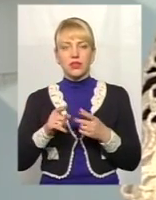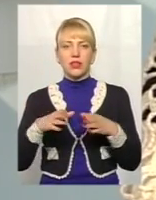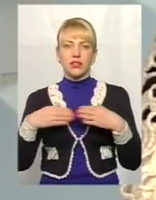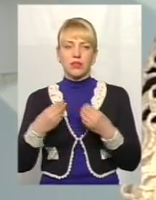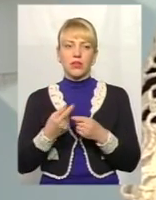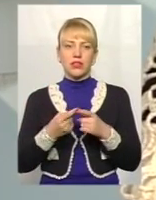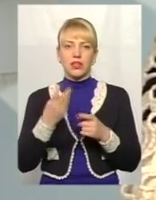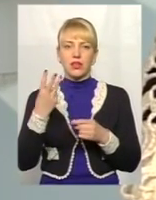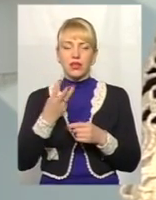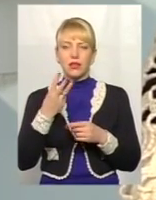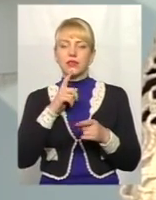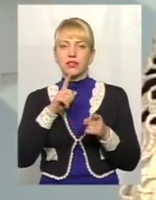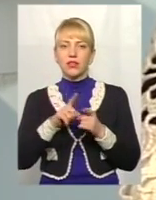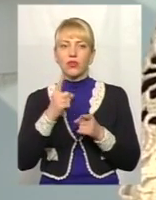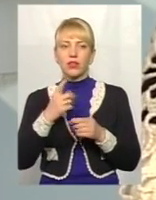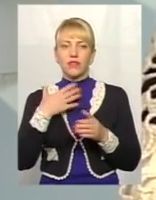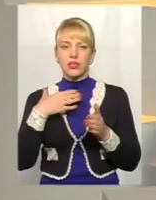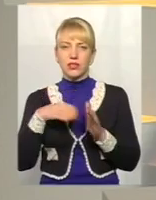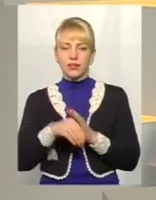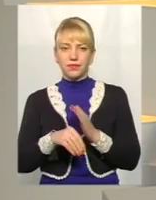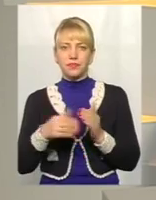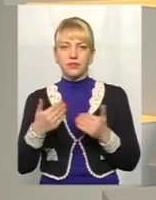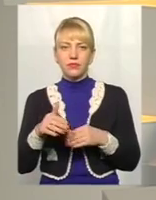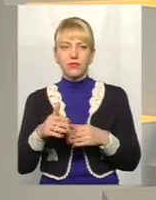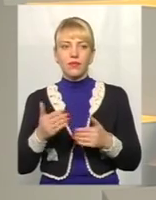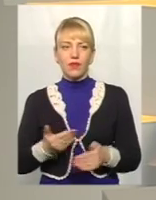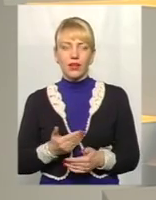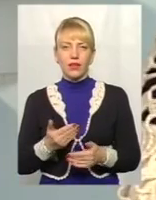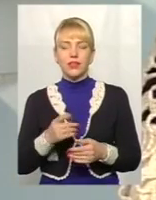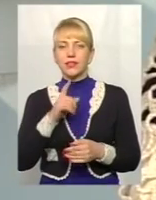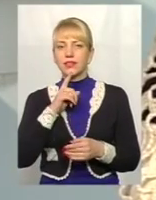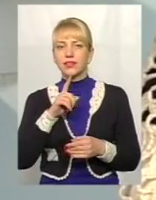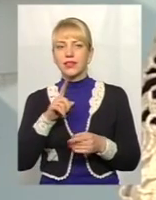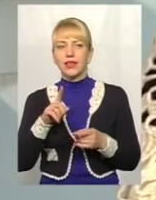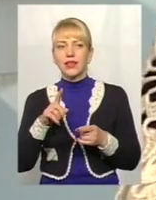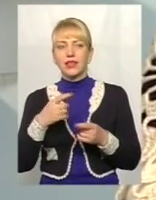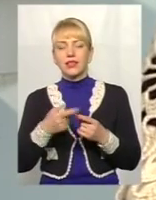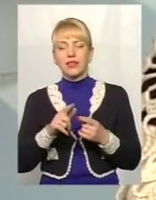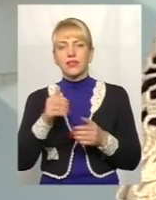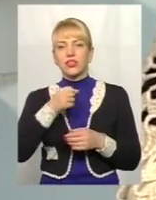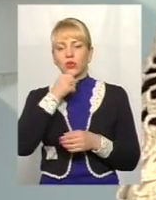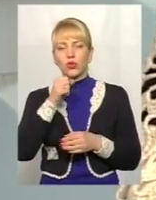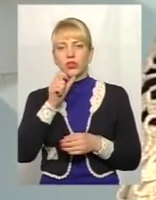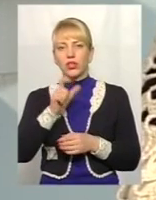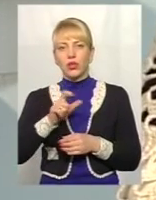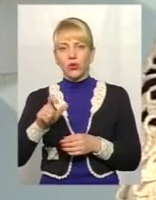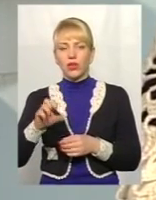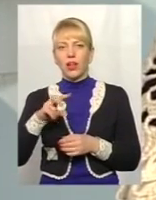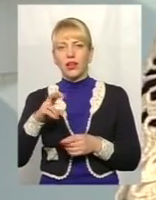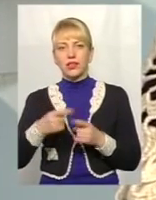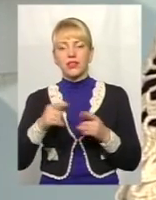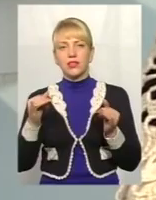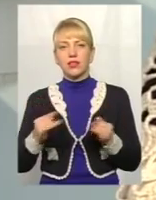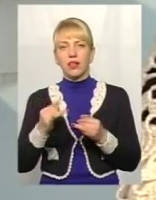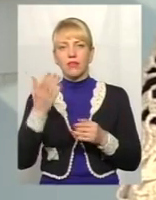це три сестри, на жаль, однієї сестри вже нема в живих. Ну, це вже літні люди. Але ви знаєте, це дуже